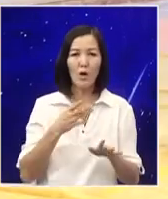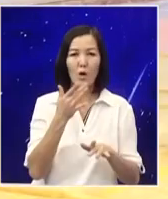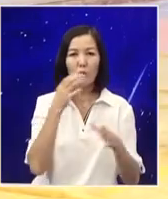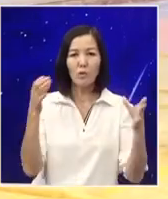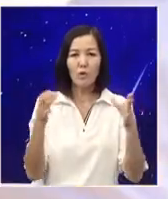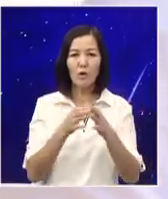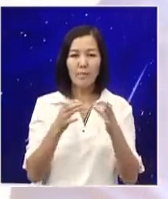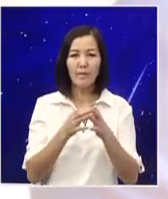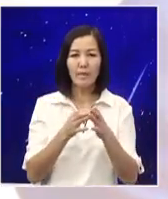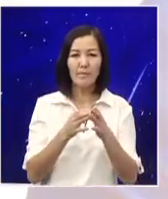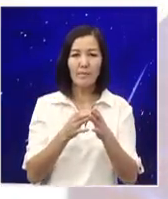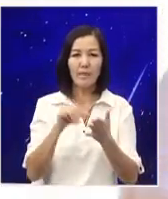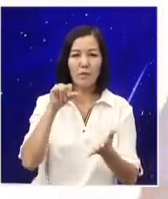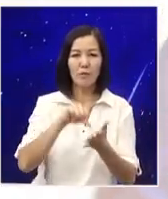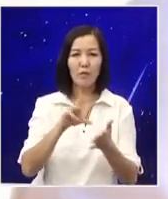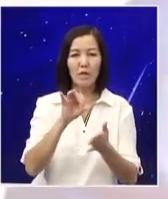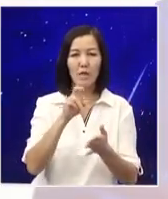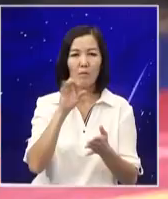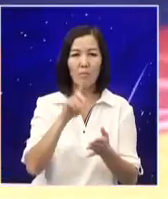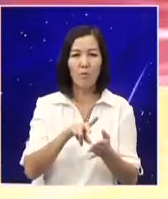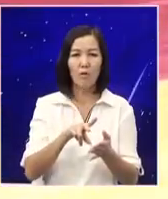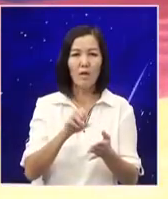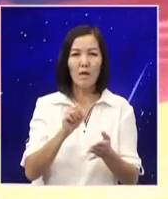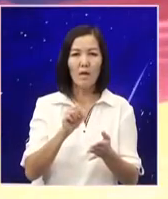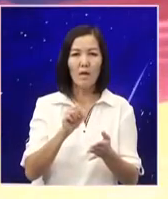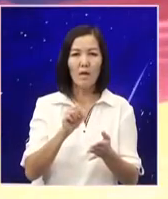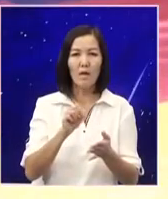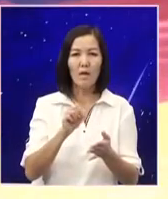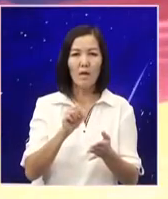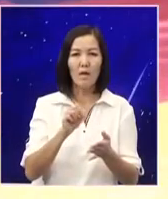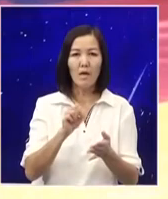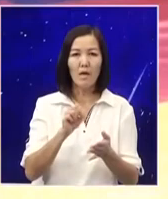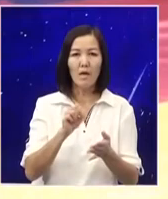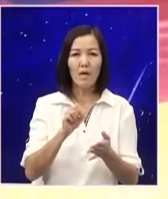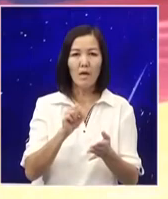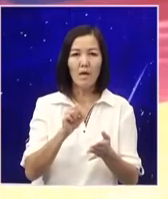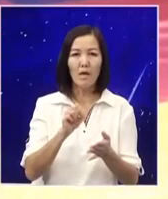жалған көрінген. Ұлттық құрама сапында күрескен Ербол Алды.